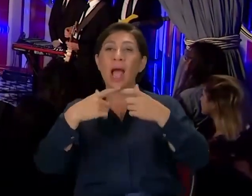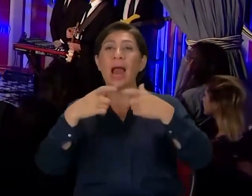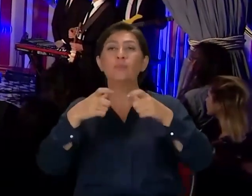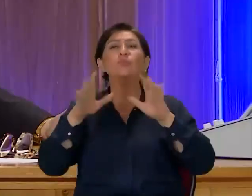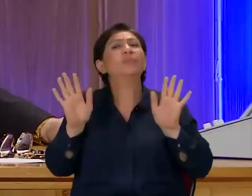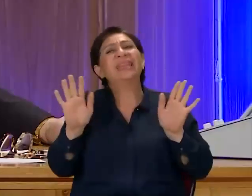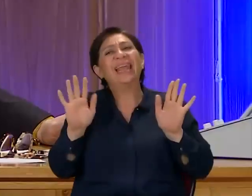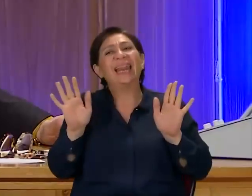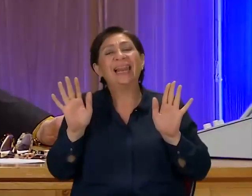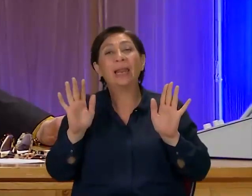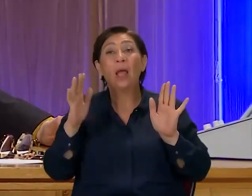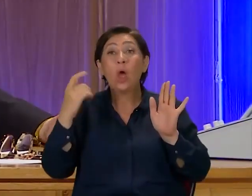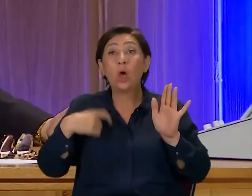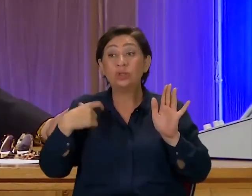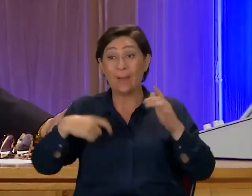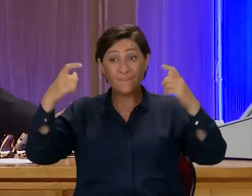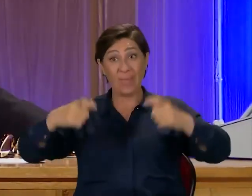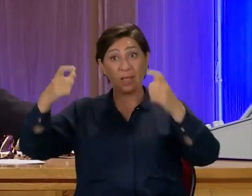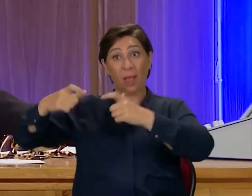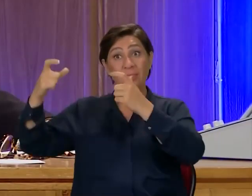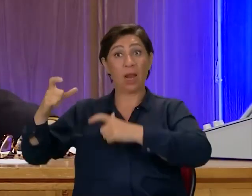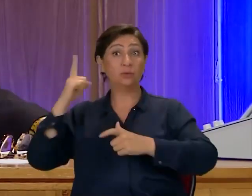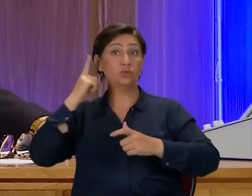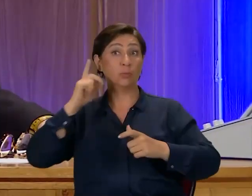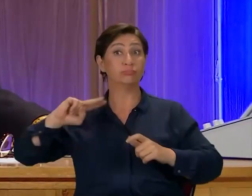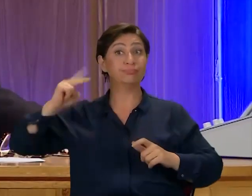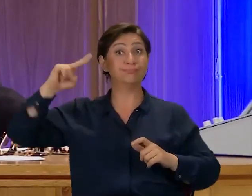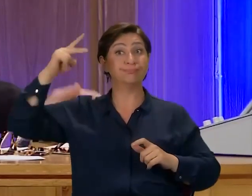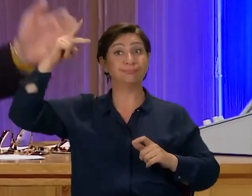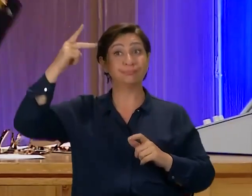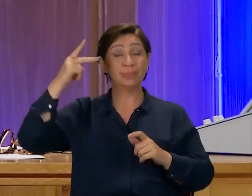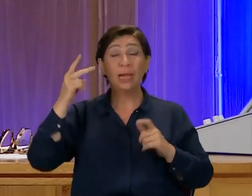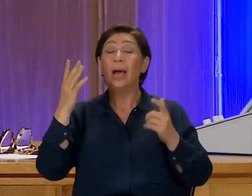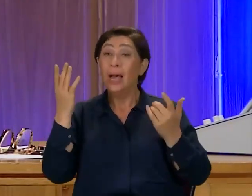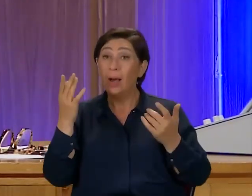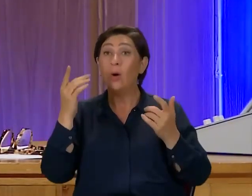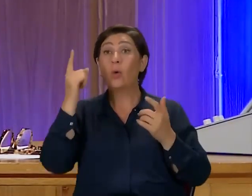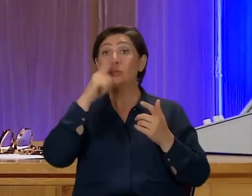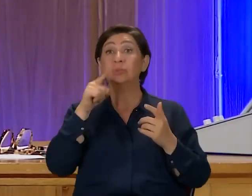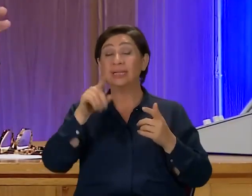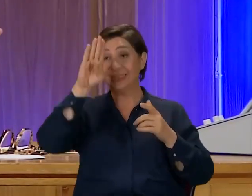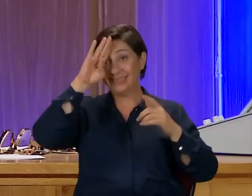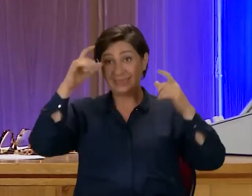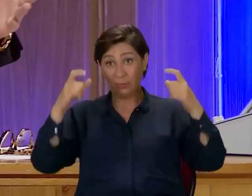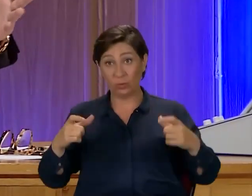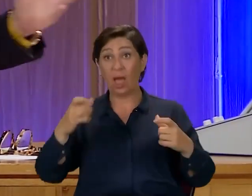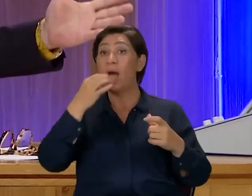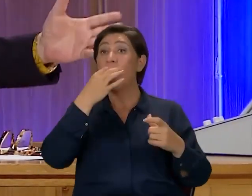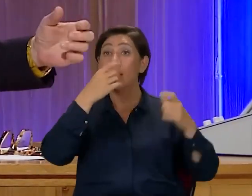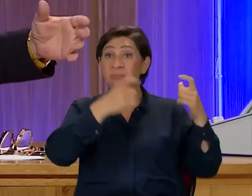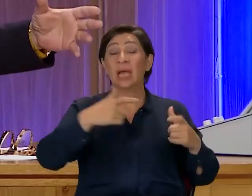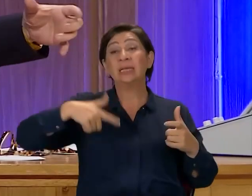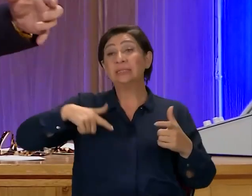albümlerle değil de özellikle mekanlarla şöhret sahibidirler ve özellikle İstanbul'umuzda,